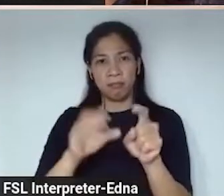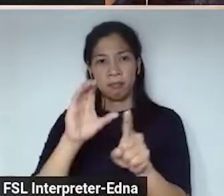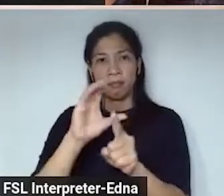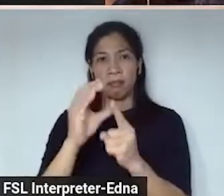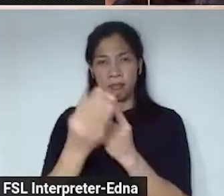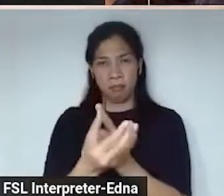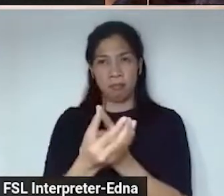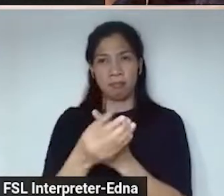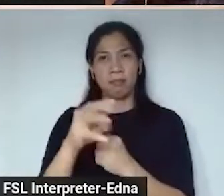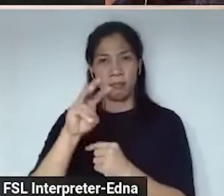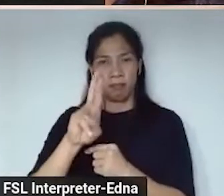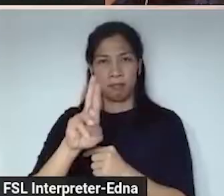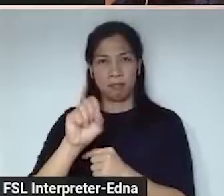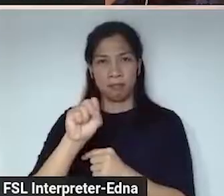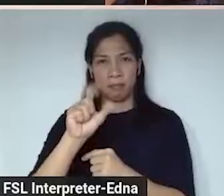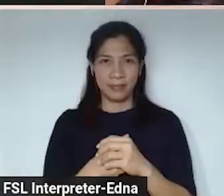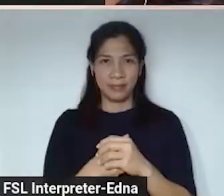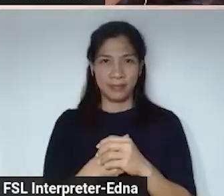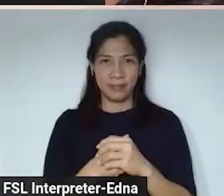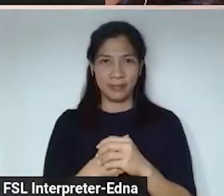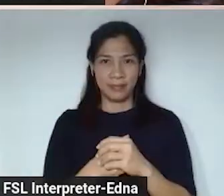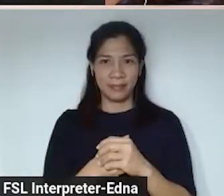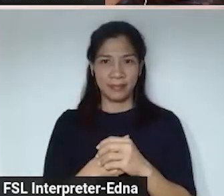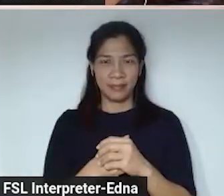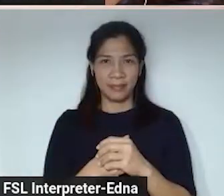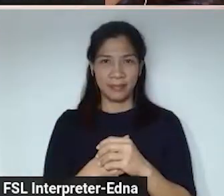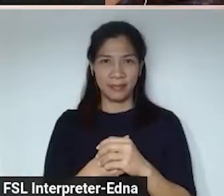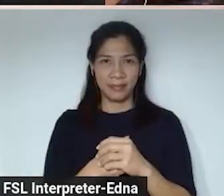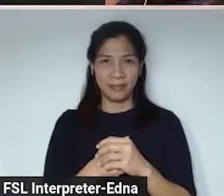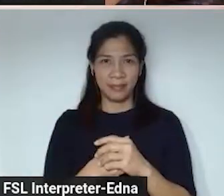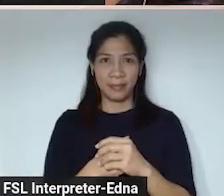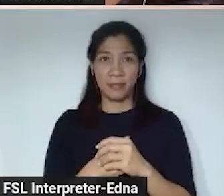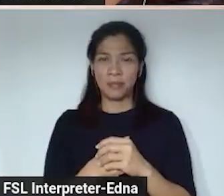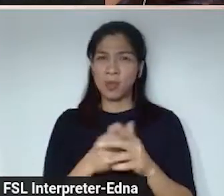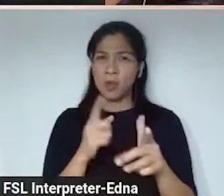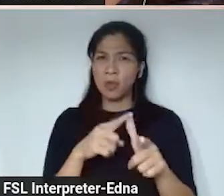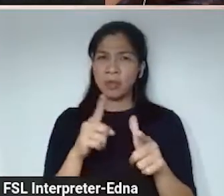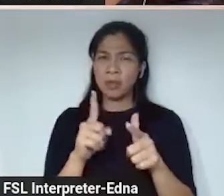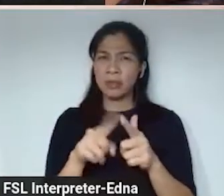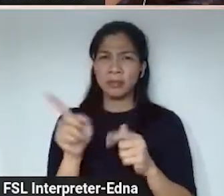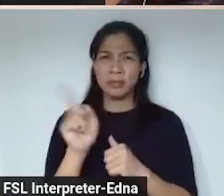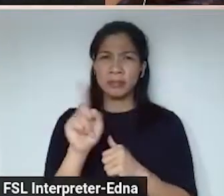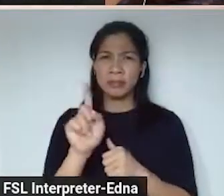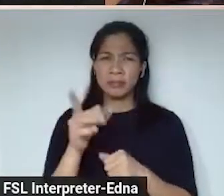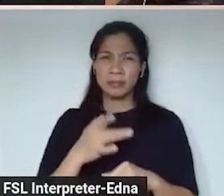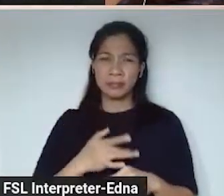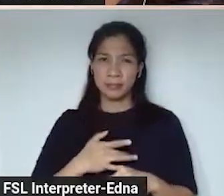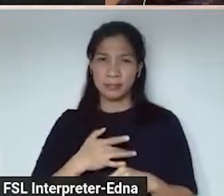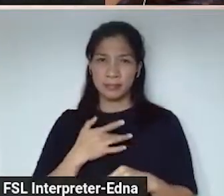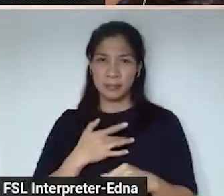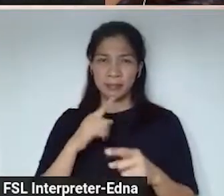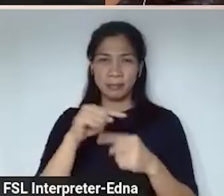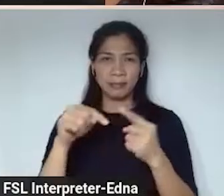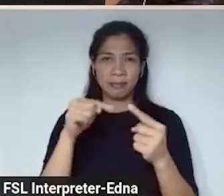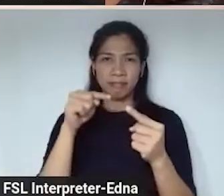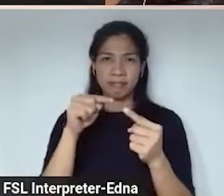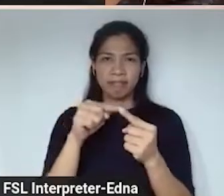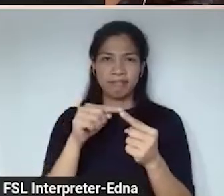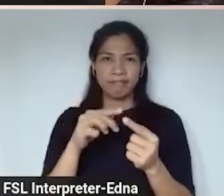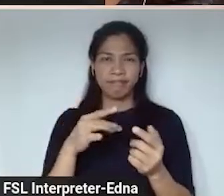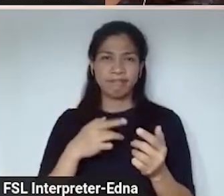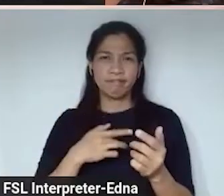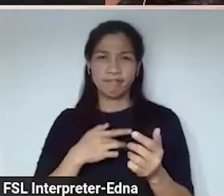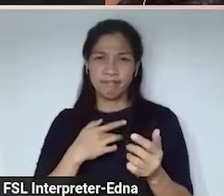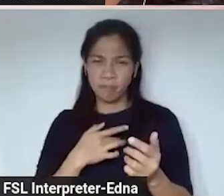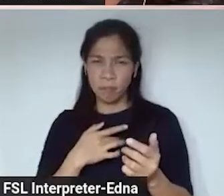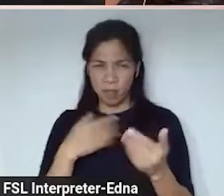dystrophy. Miss Peggy? So anong naramdaman mo, Mon, when you felt it na meron ka na